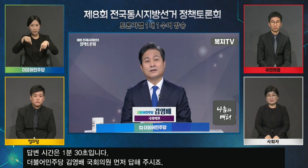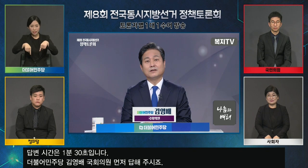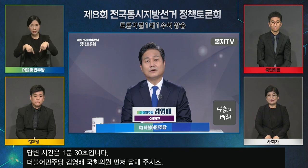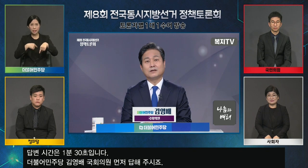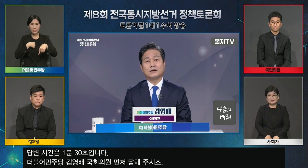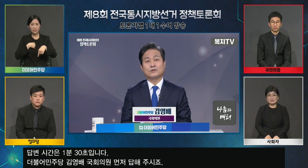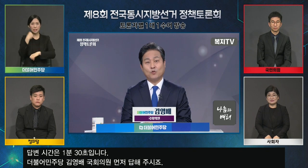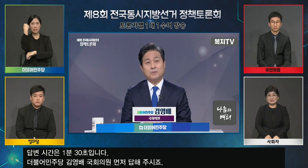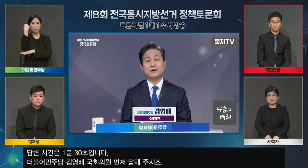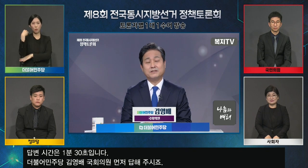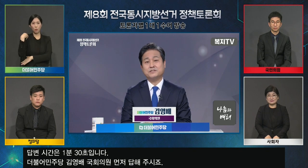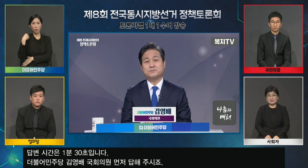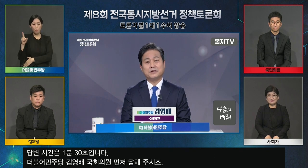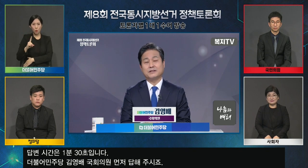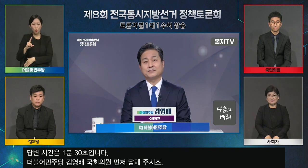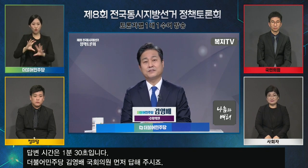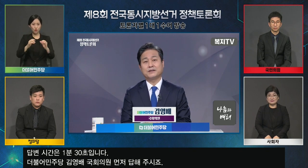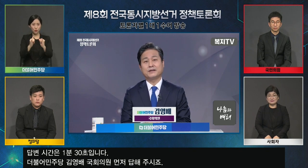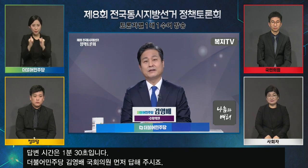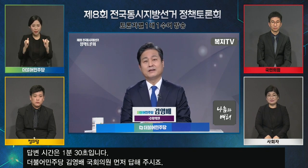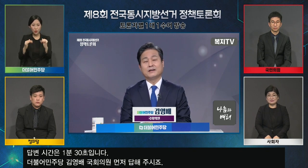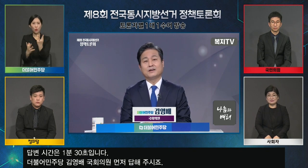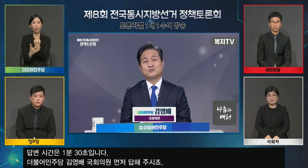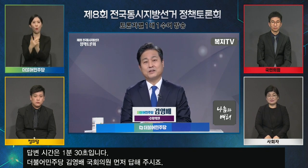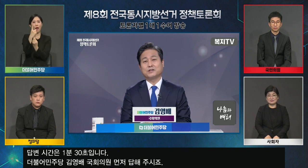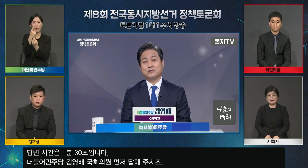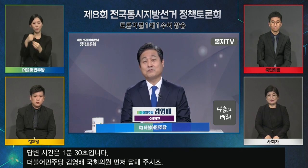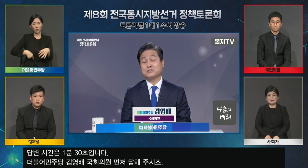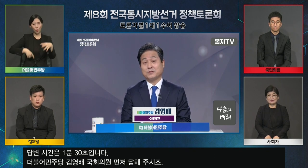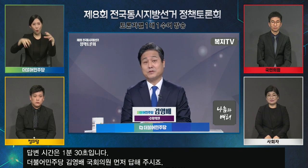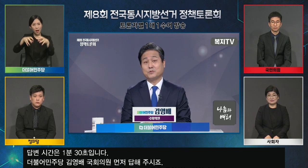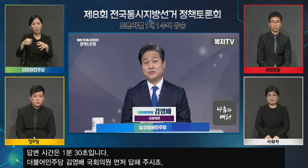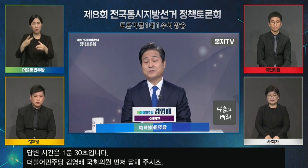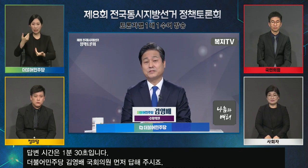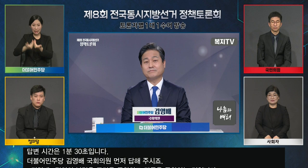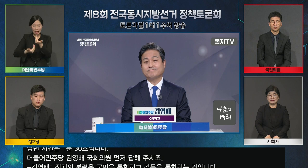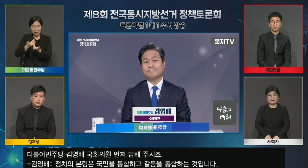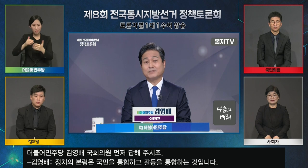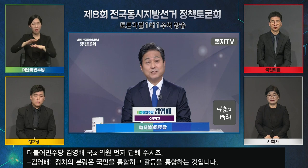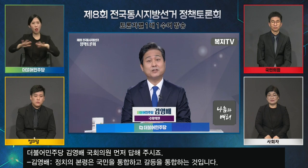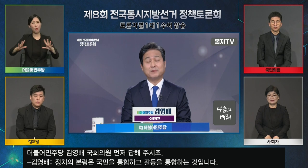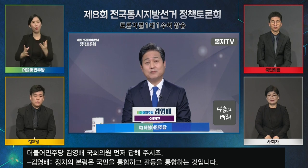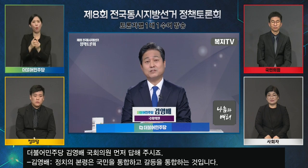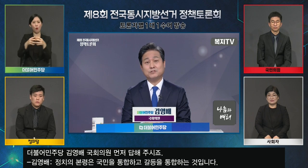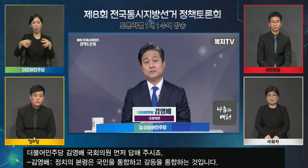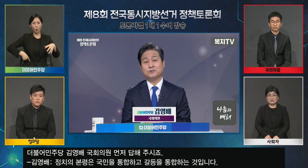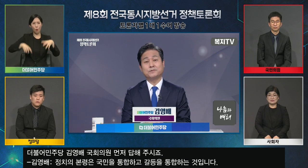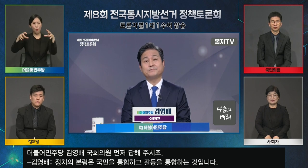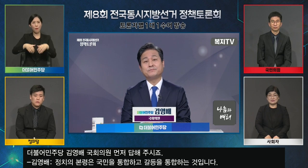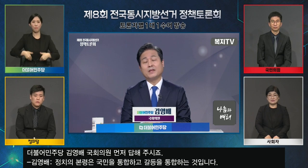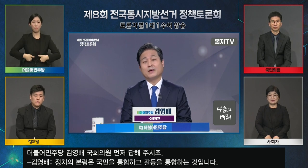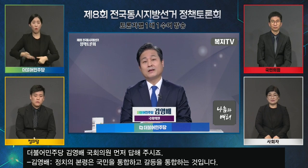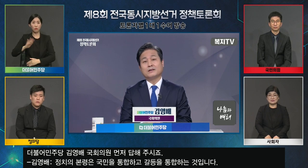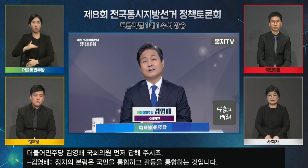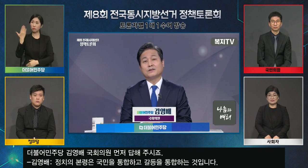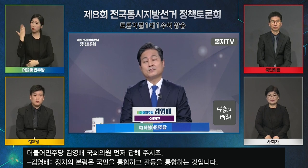통합하는 것입니다. 그런데 최근에 우리 한국 사회를 보시면 걱정이 많이 되시죠.